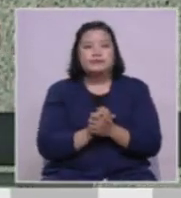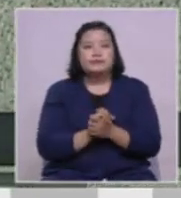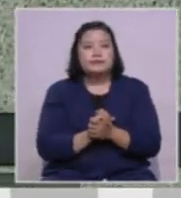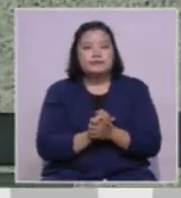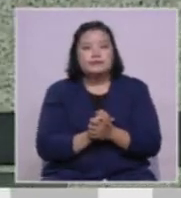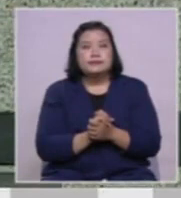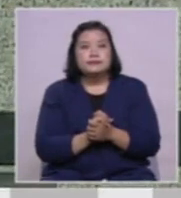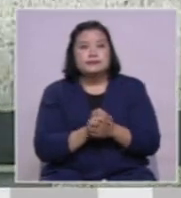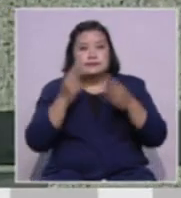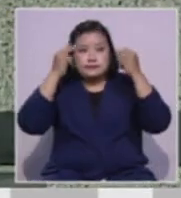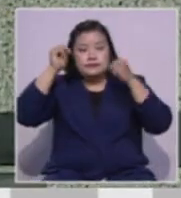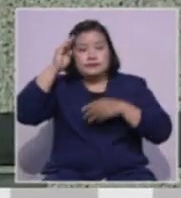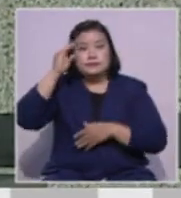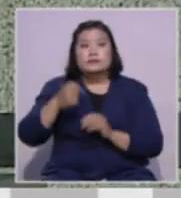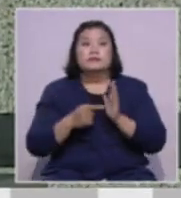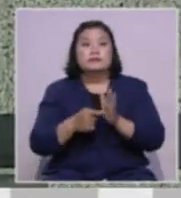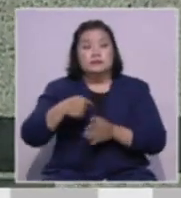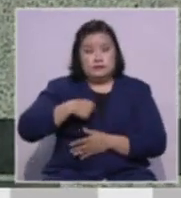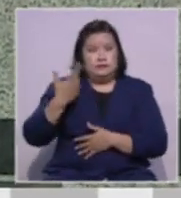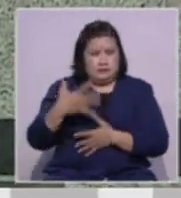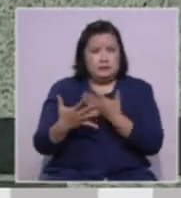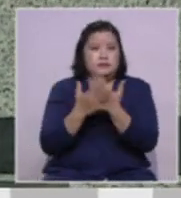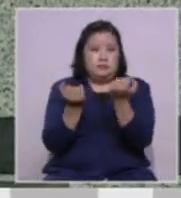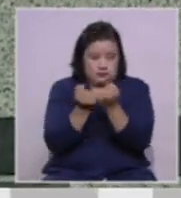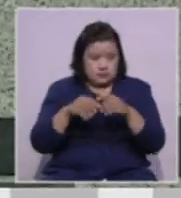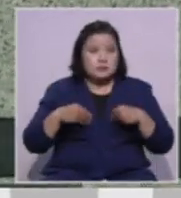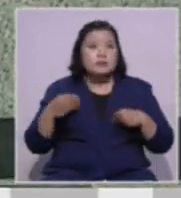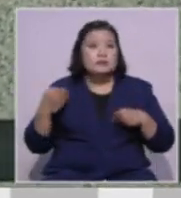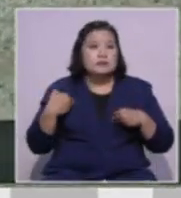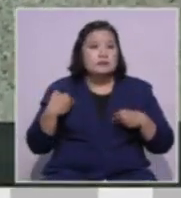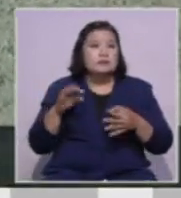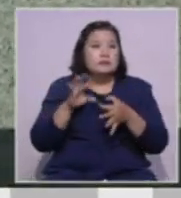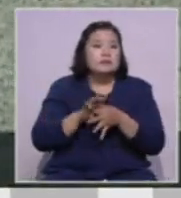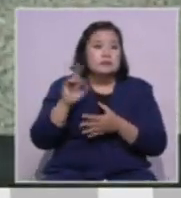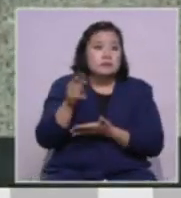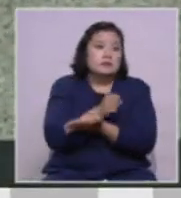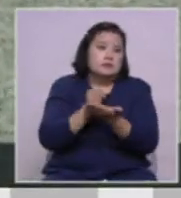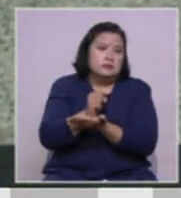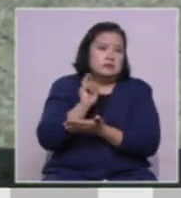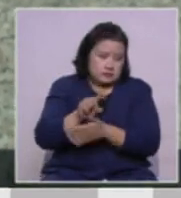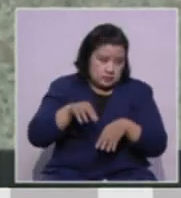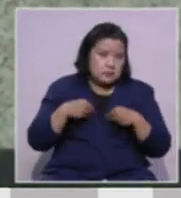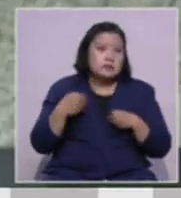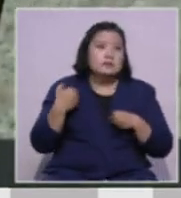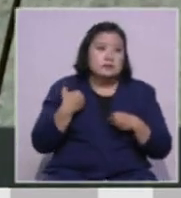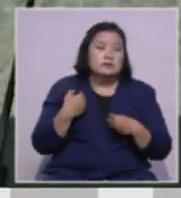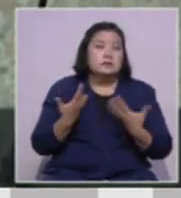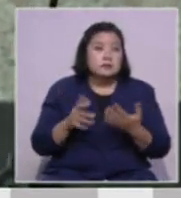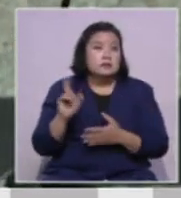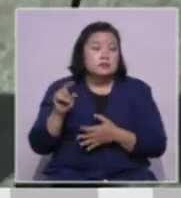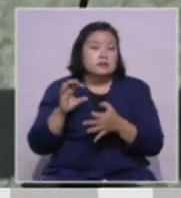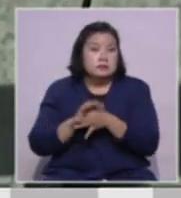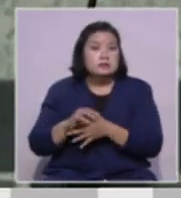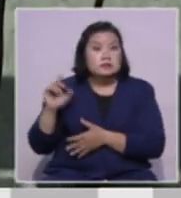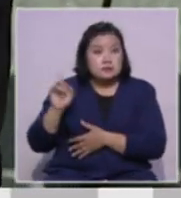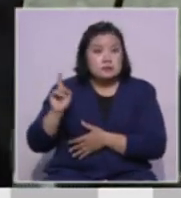มนัสเนี่ยยอมรับเองว่าตัวเองติดคุกจริงๆนะครับแล้วติดคุกด้วยเรื่องยาเสพติดจริงๆนะครับแล้วก็มีเรื่องของการพัวพันกับการ